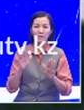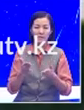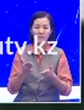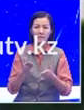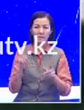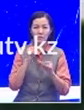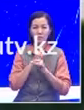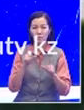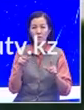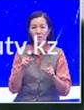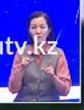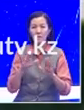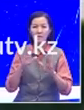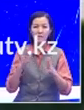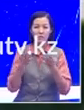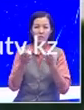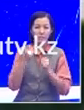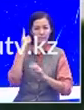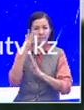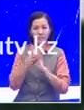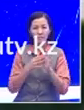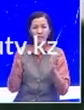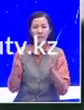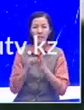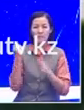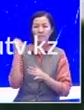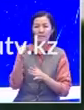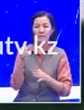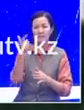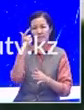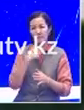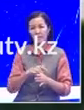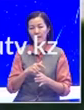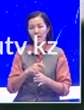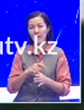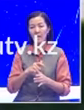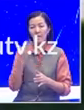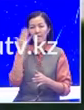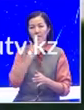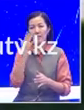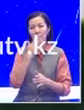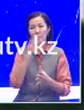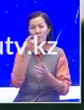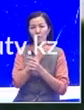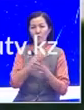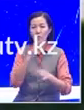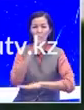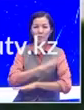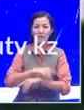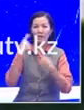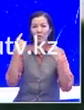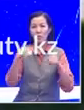школе, остро восприняв ситуацию и поставить цель спасти себя. Этот сериал зарубежный и несет культуру и поведение другого